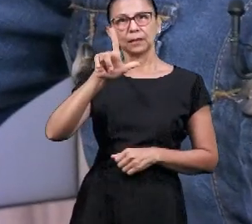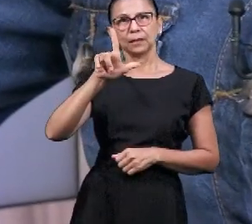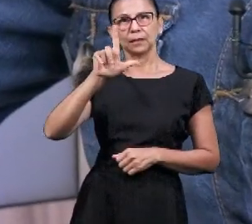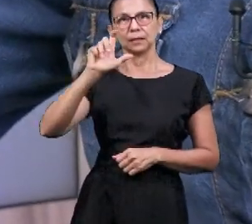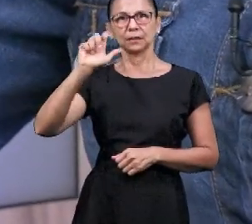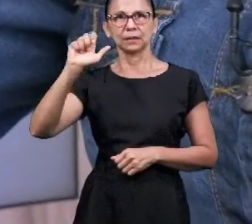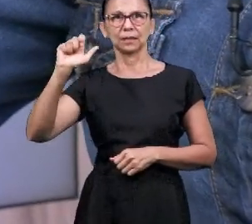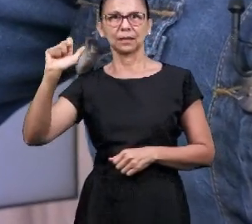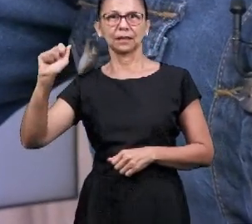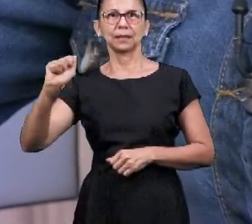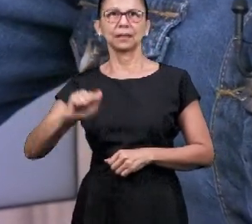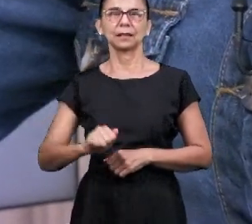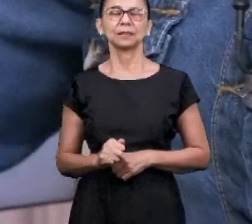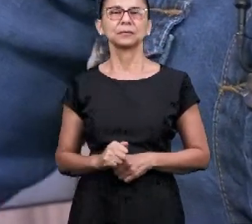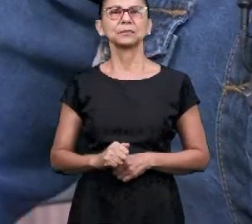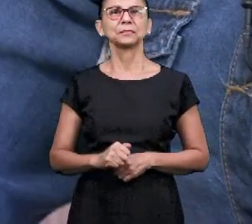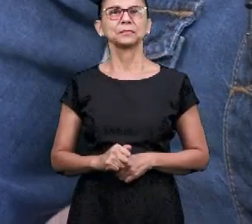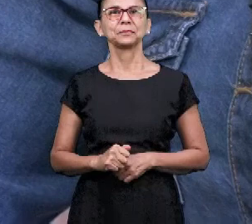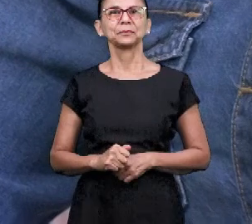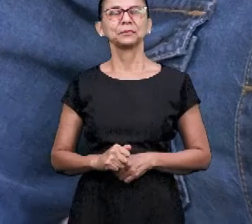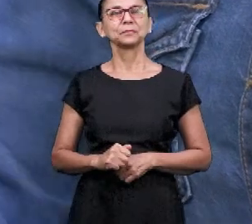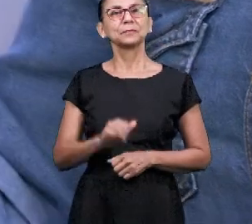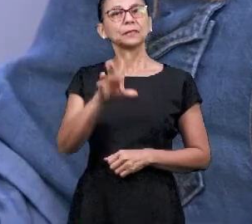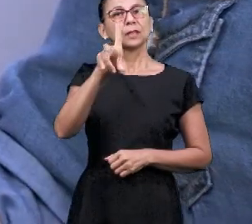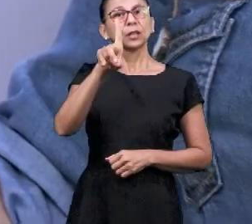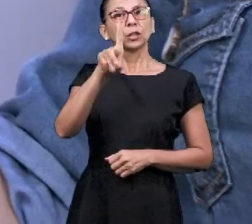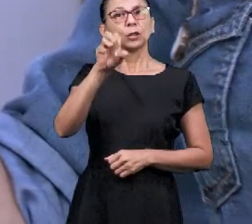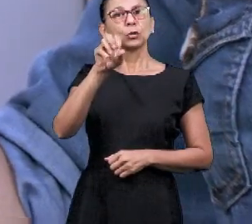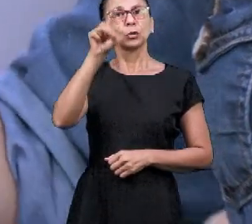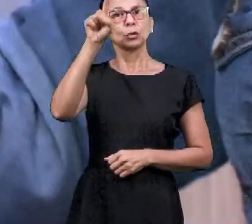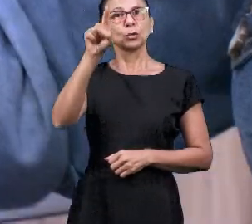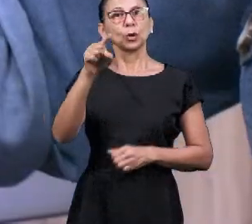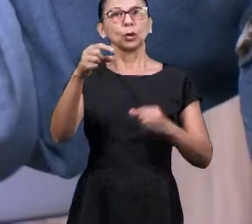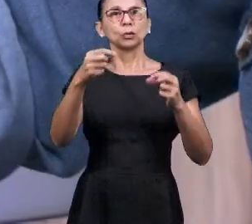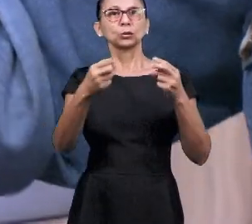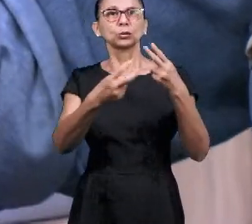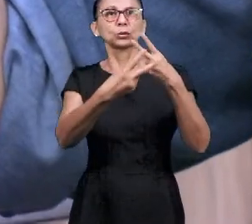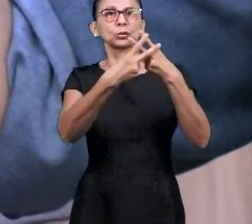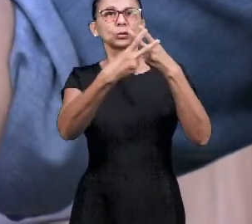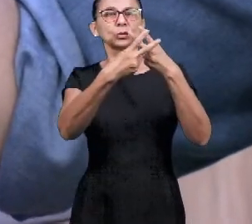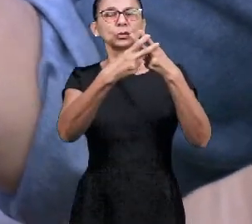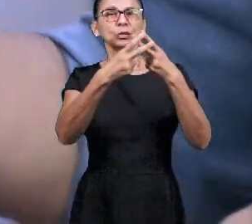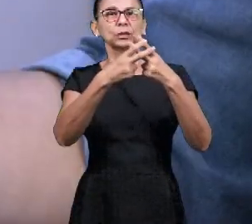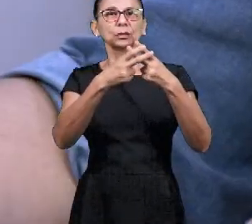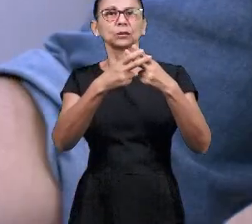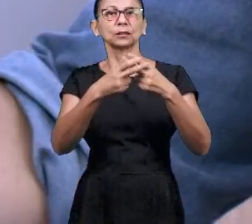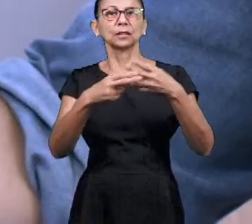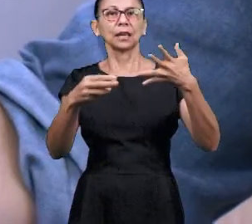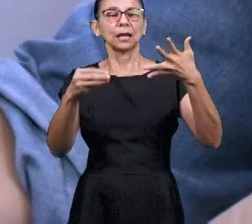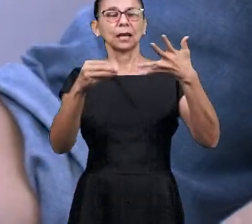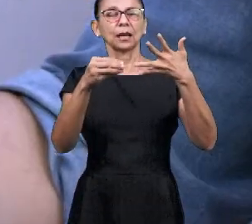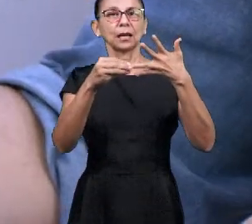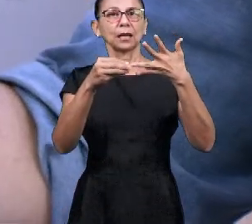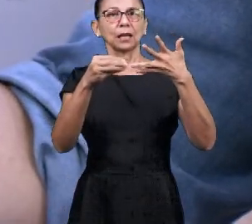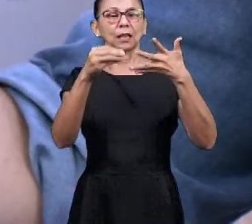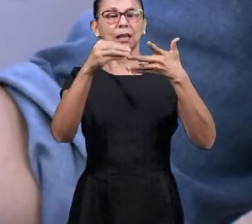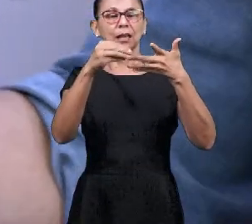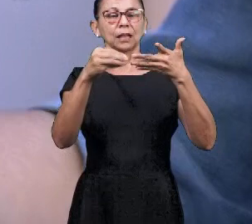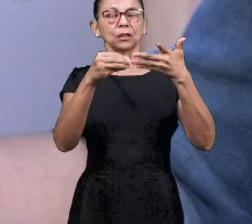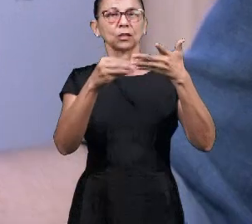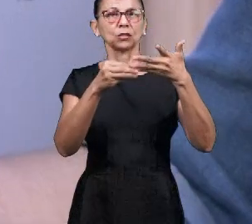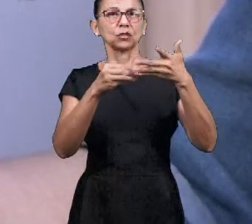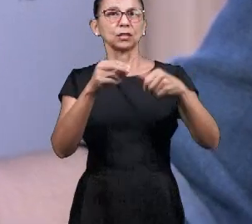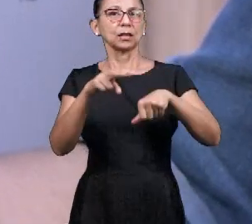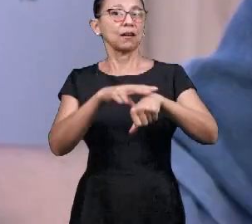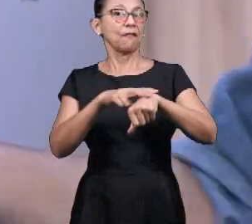La, Do dièse et Mi. Ré majeur, Ré, Fá dièse et